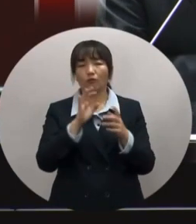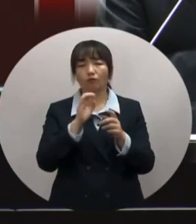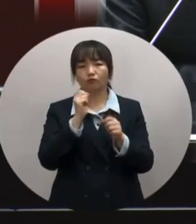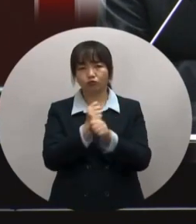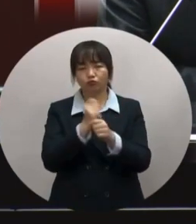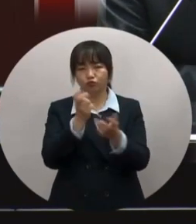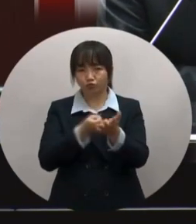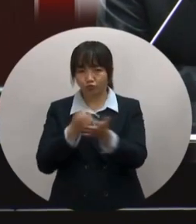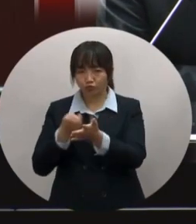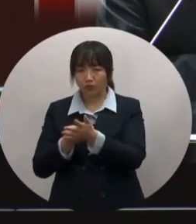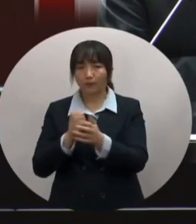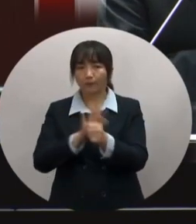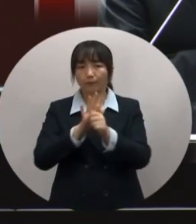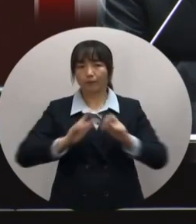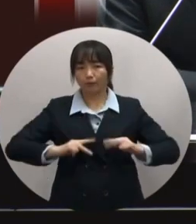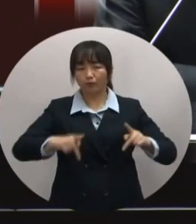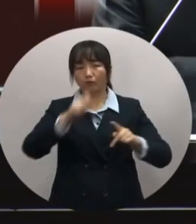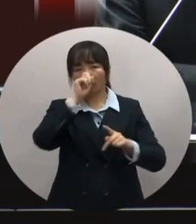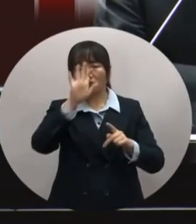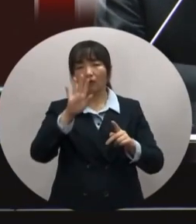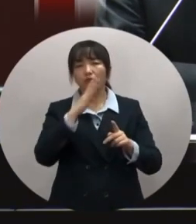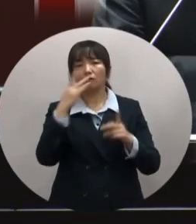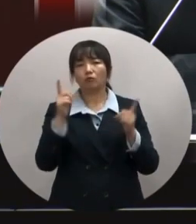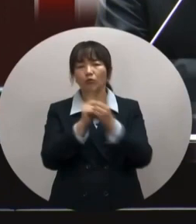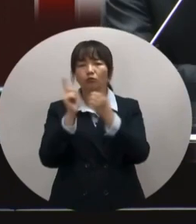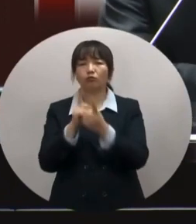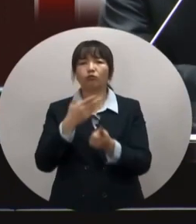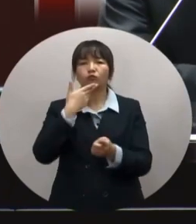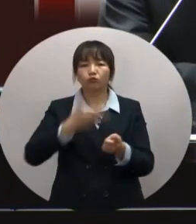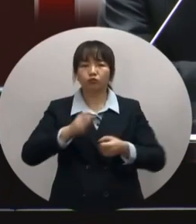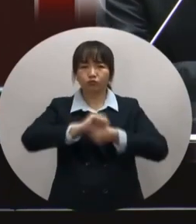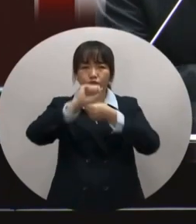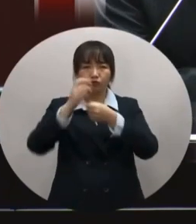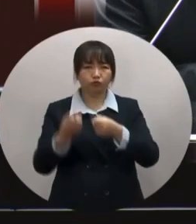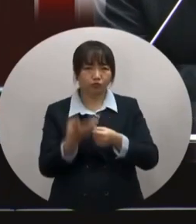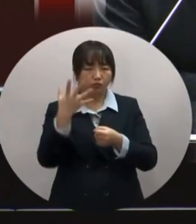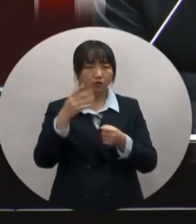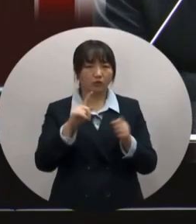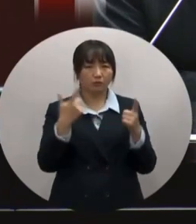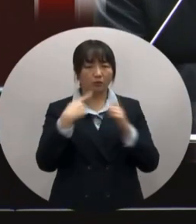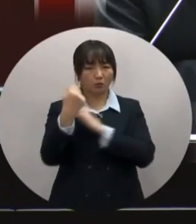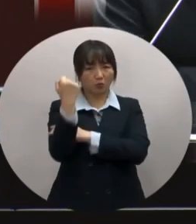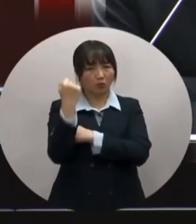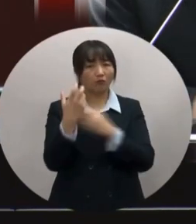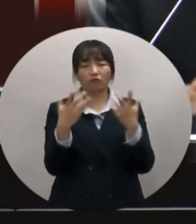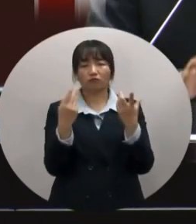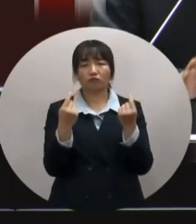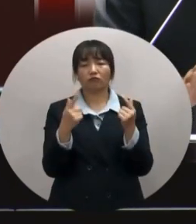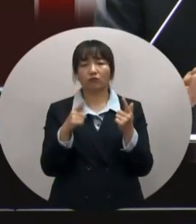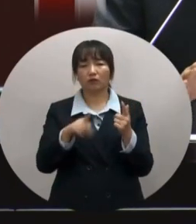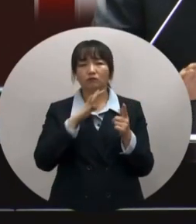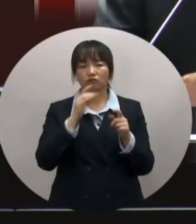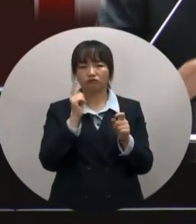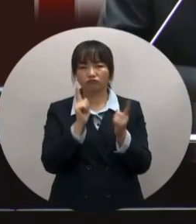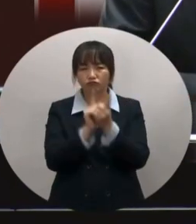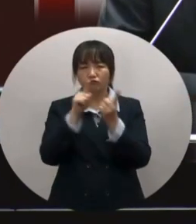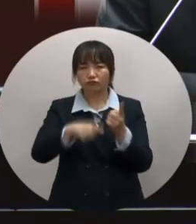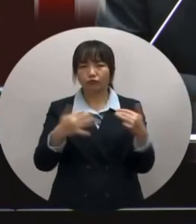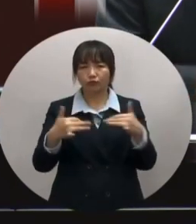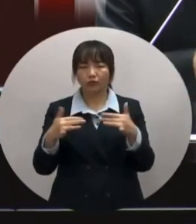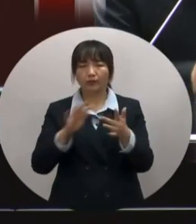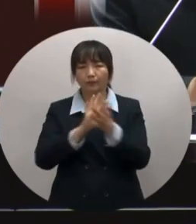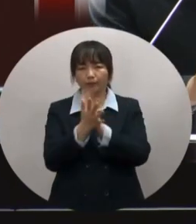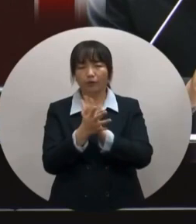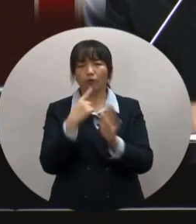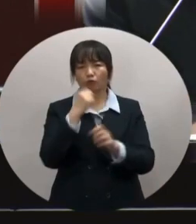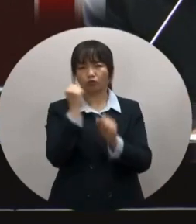行過大直法有它的效果可是我們就越來越高齡化說這是個趨勢不是我們沒有努力是它的這個趨勢抵